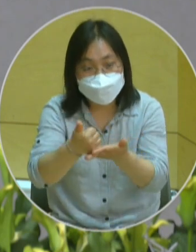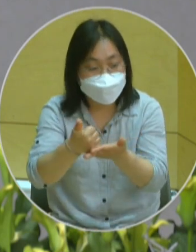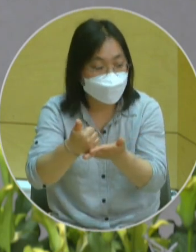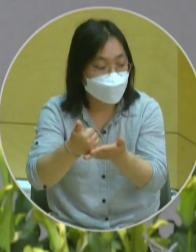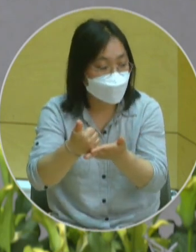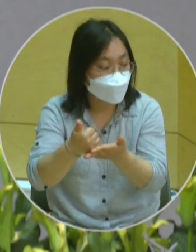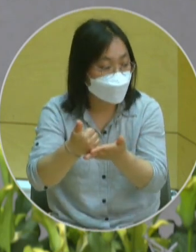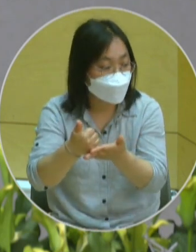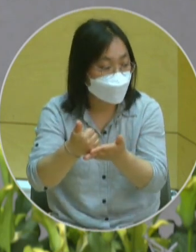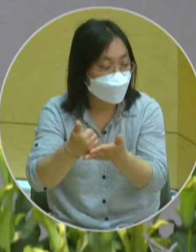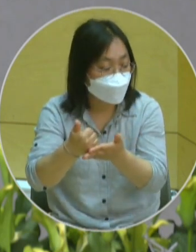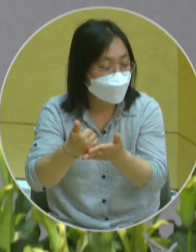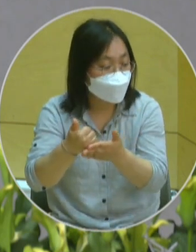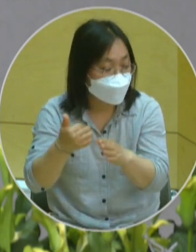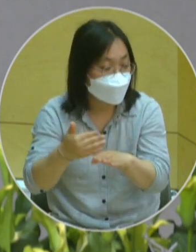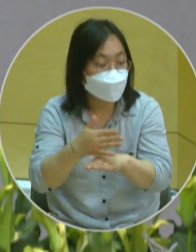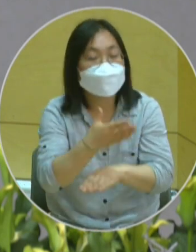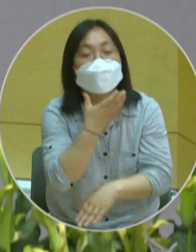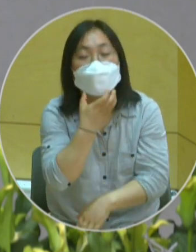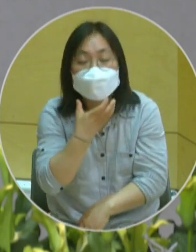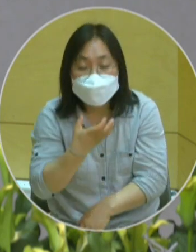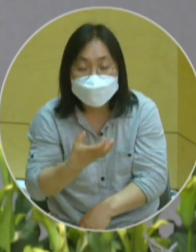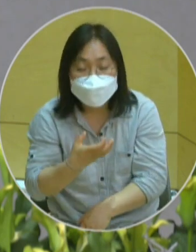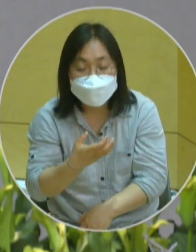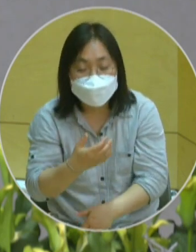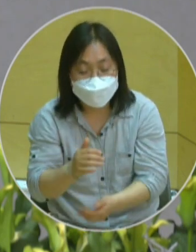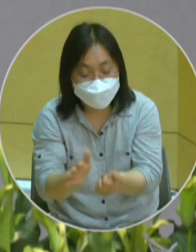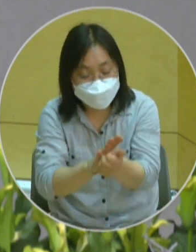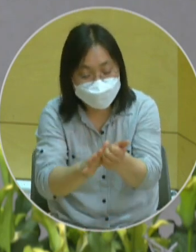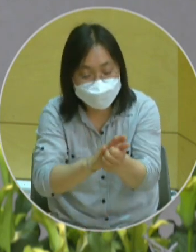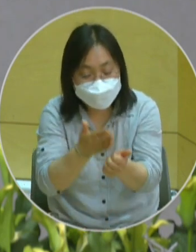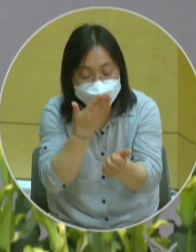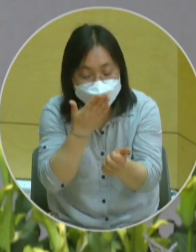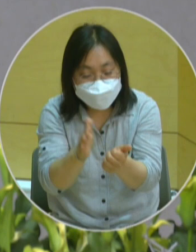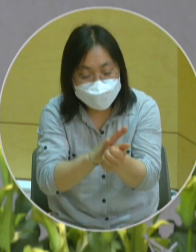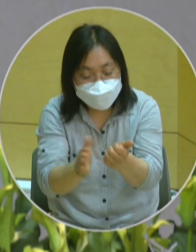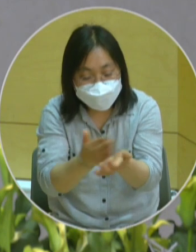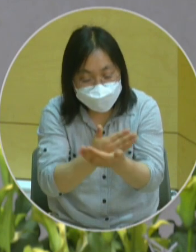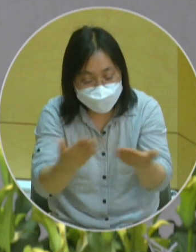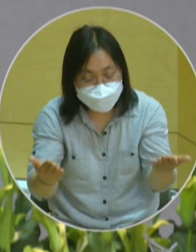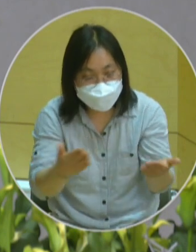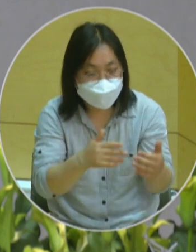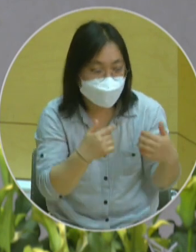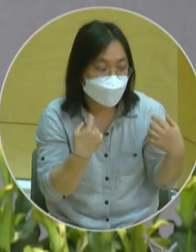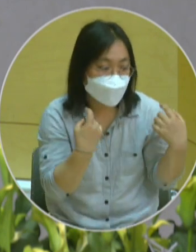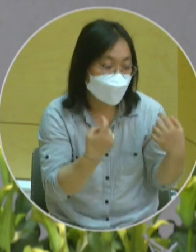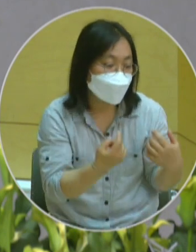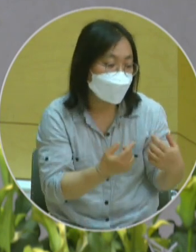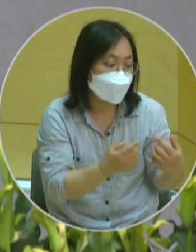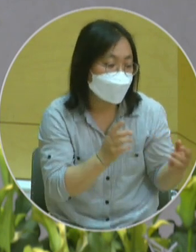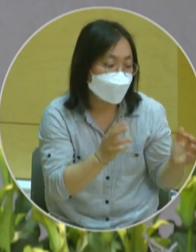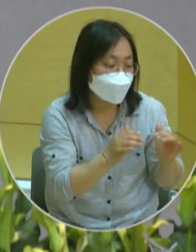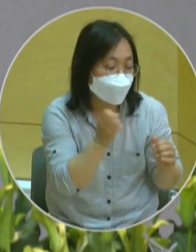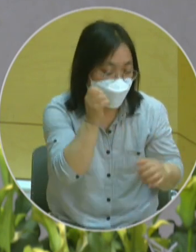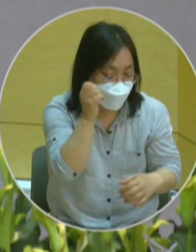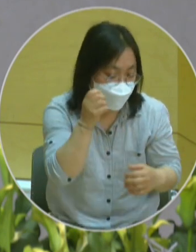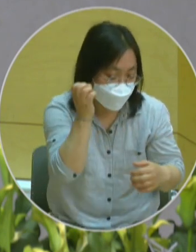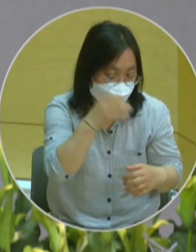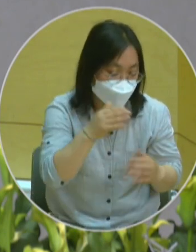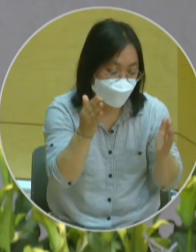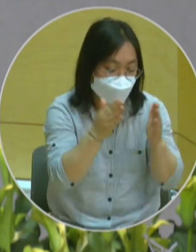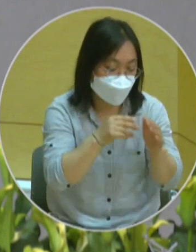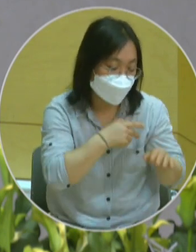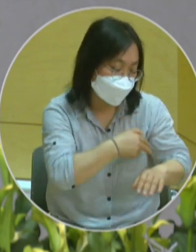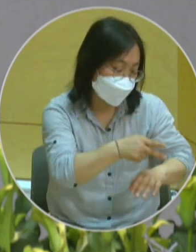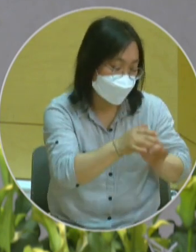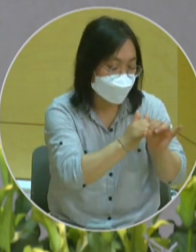지나가는 나그네인데 아브라함이 대접을 했습니다. 근데 그 대접이 나그네를 대접한 것이 아니라 나중에 알고 보니까 하나님과